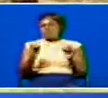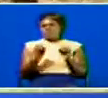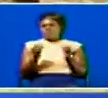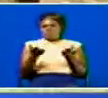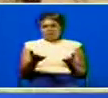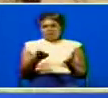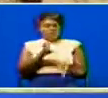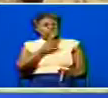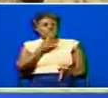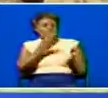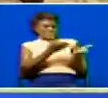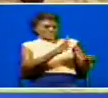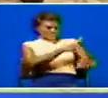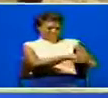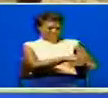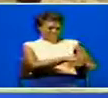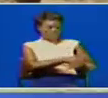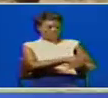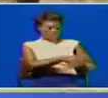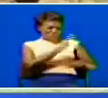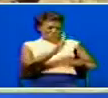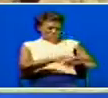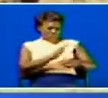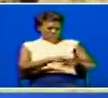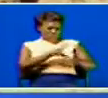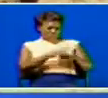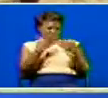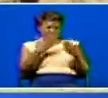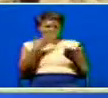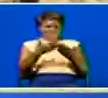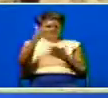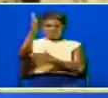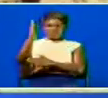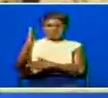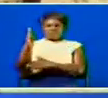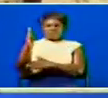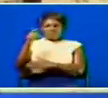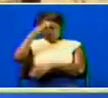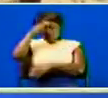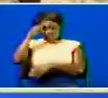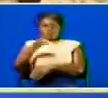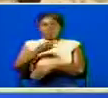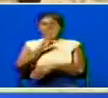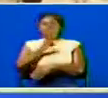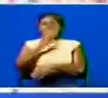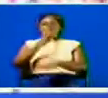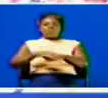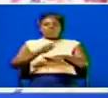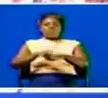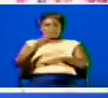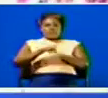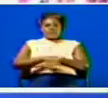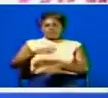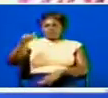tumekuja kupata hii maji, tumepata kitu mzuri. Tunashukuru Mungu, shauri ya hii maji mzuri tumepata. Na